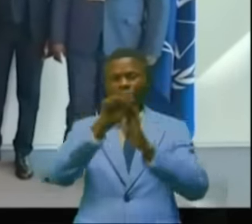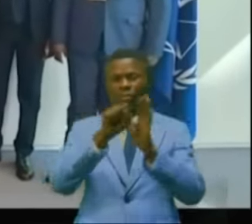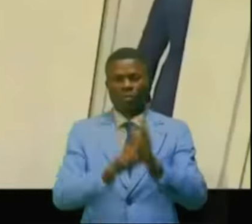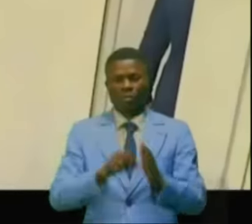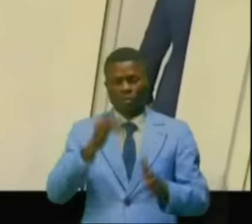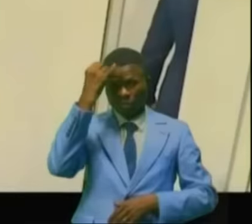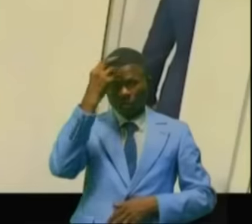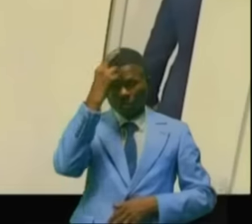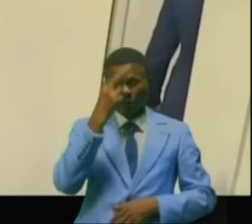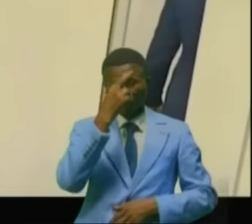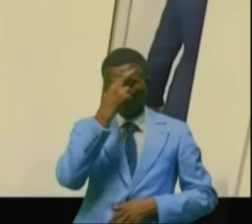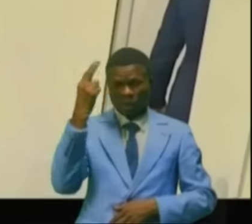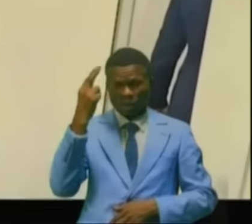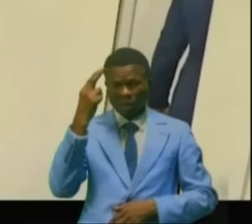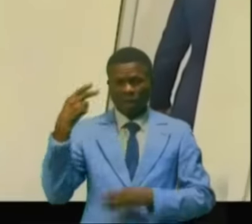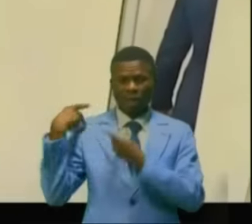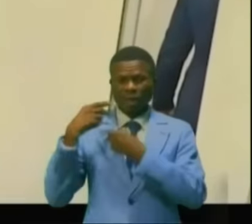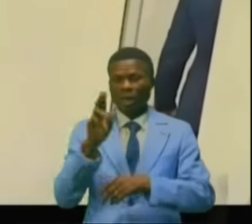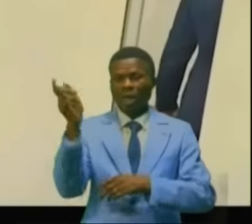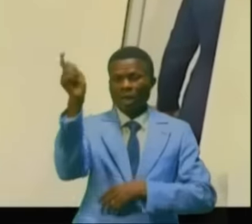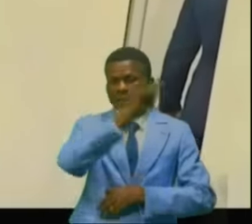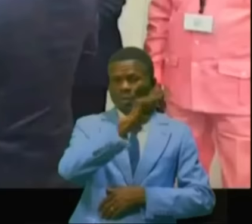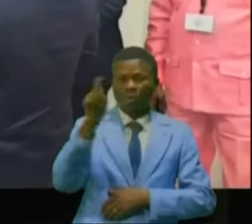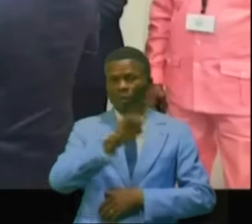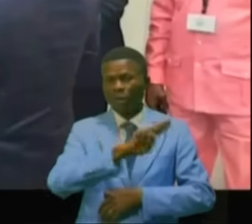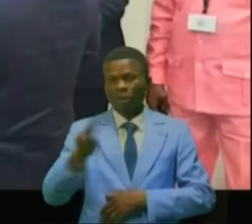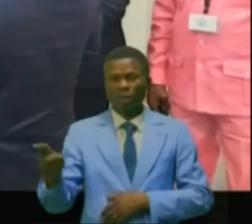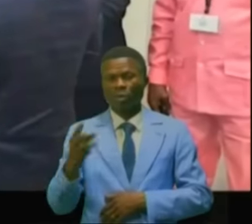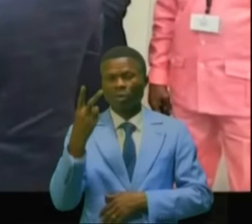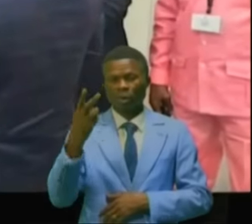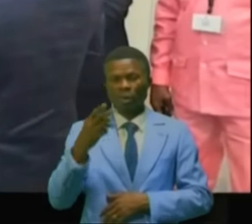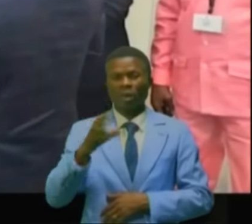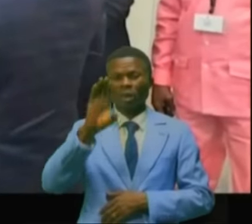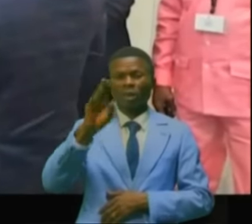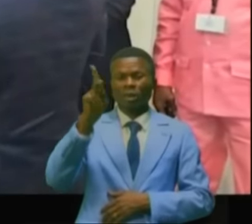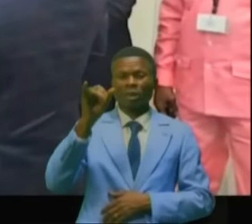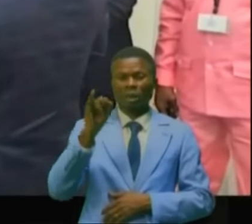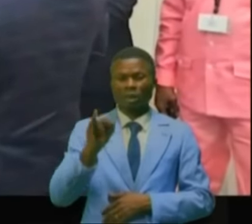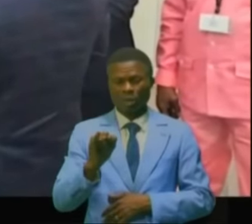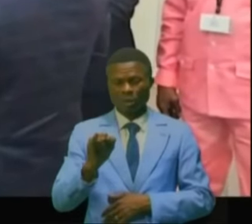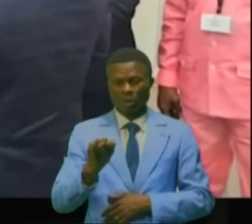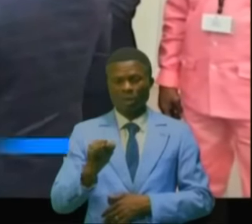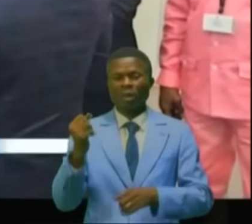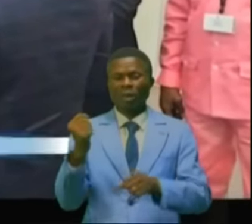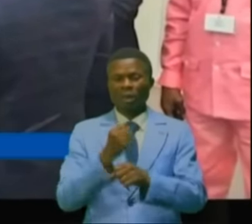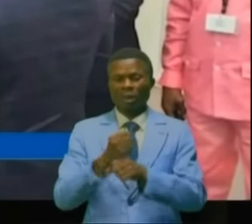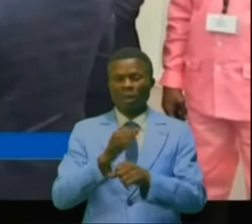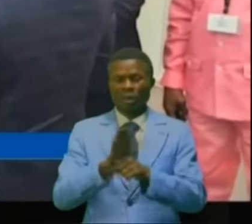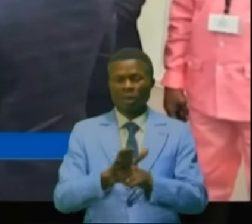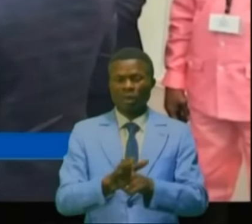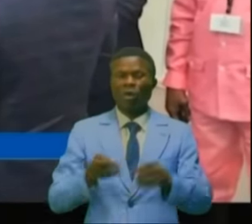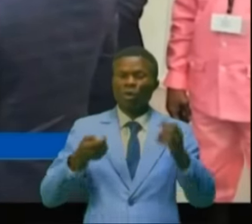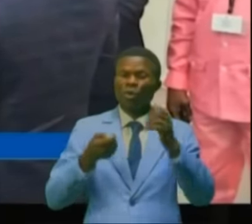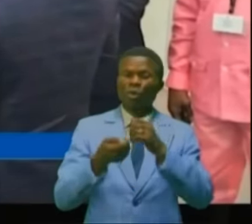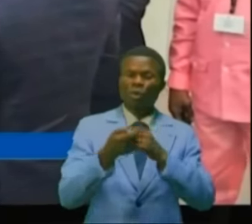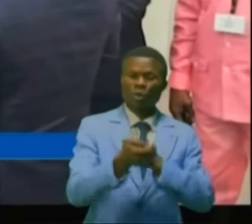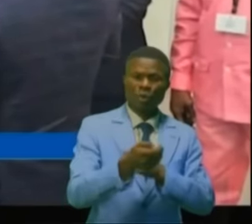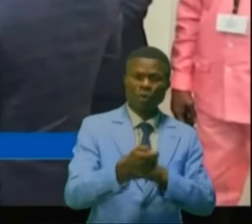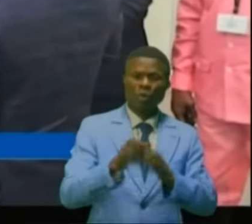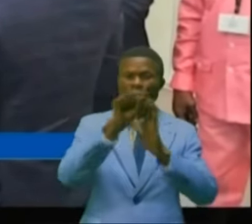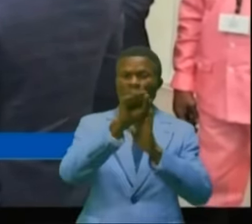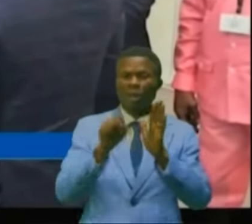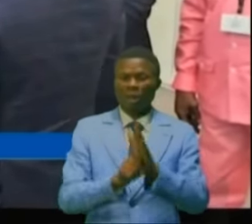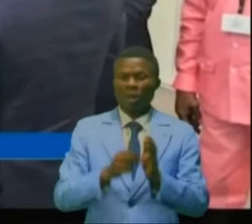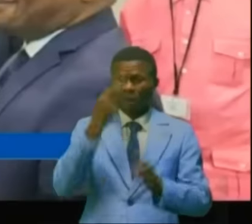depuis avril 2002 et de ces faits, la CPI exerce sa compétence sur des crimes visés par les statuts des